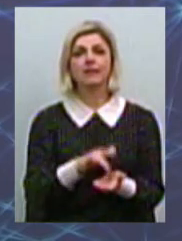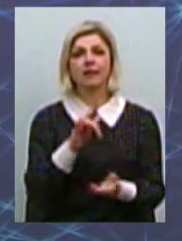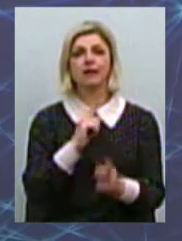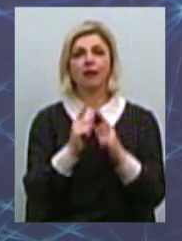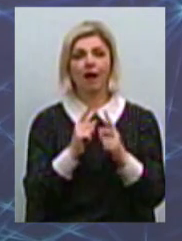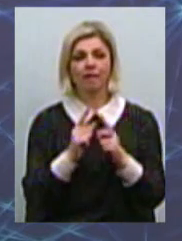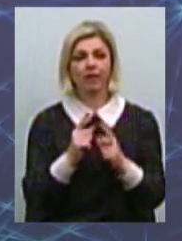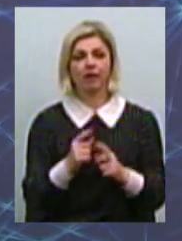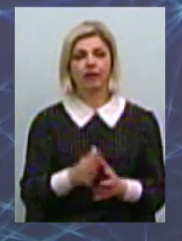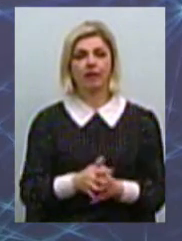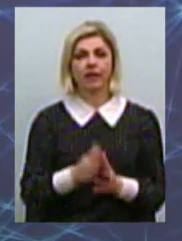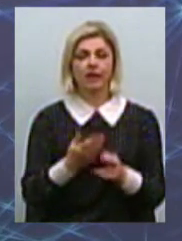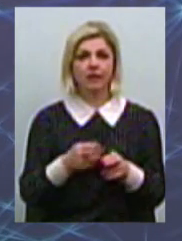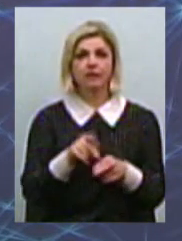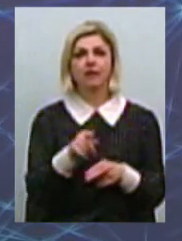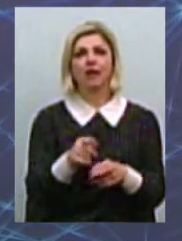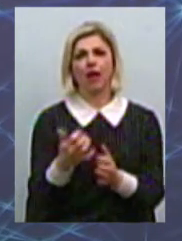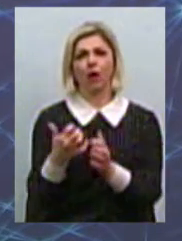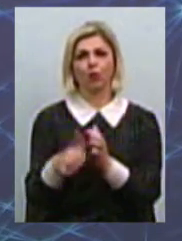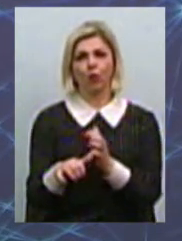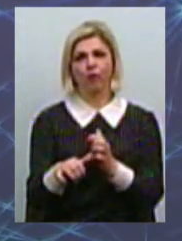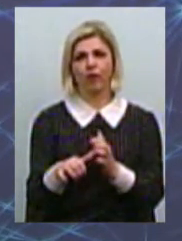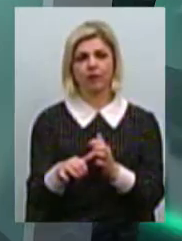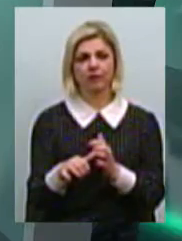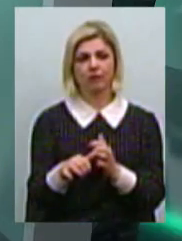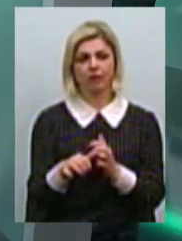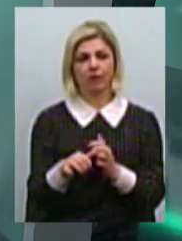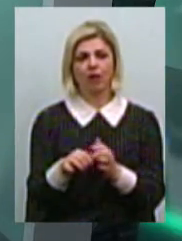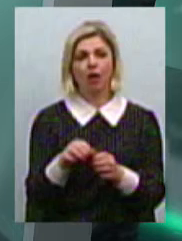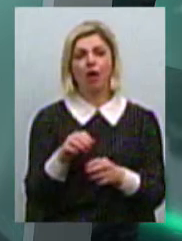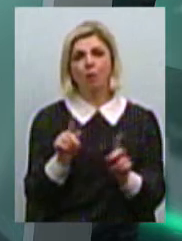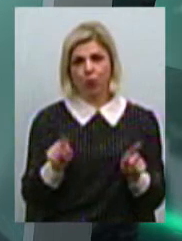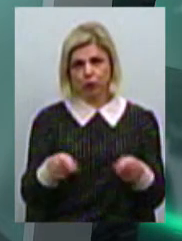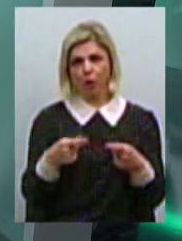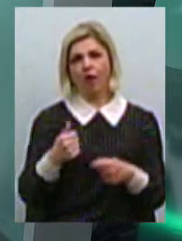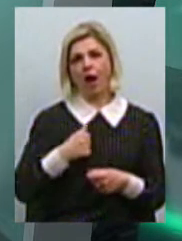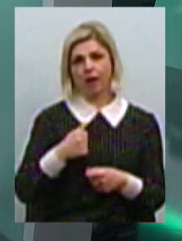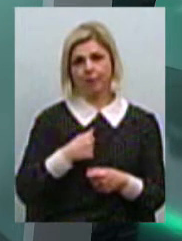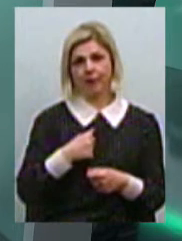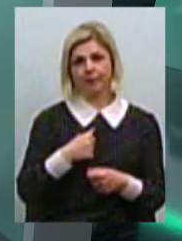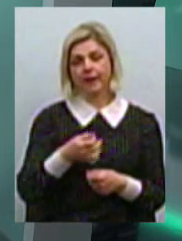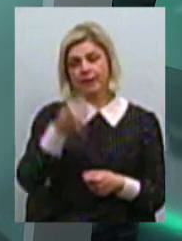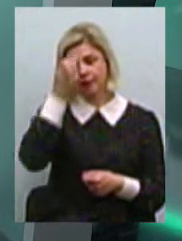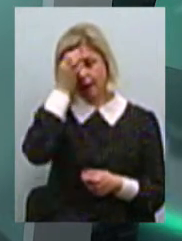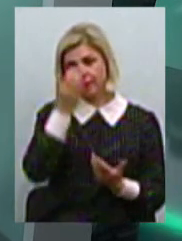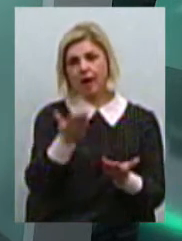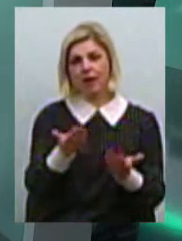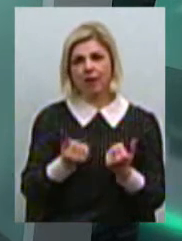діячі? Це ігнорування побудови армії. Згадаємо,